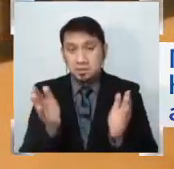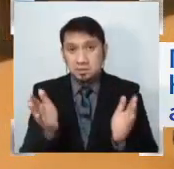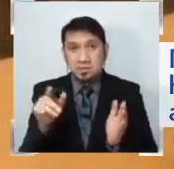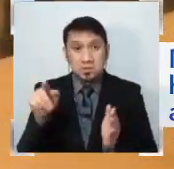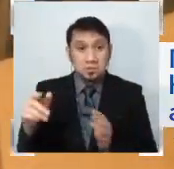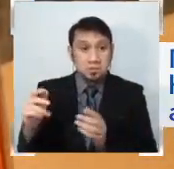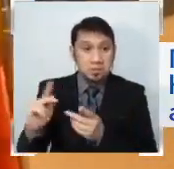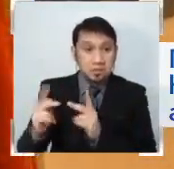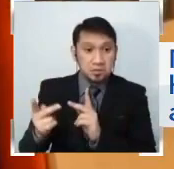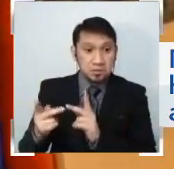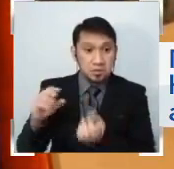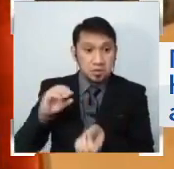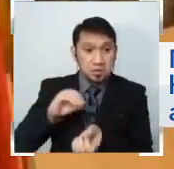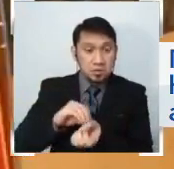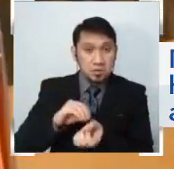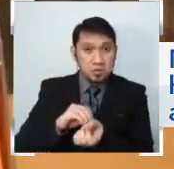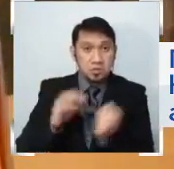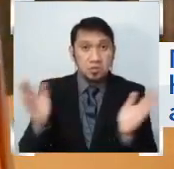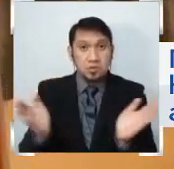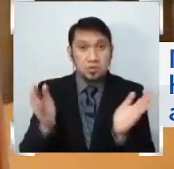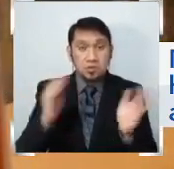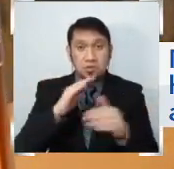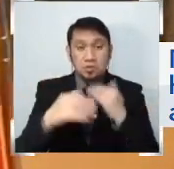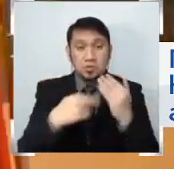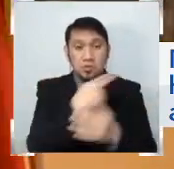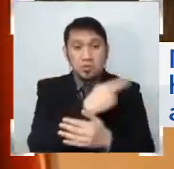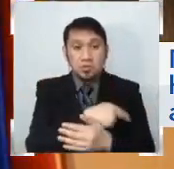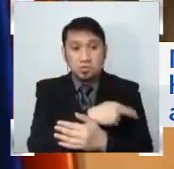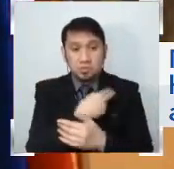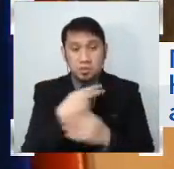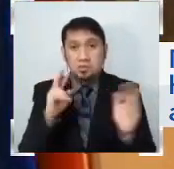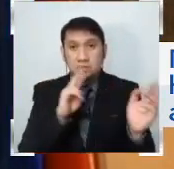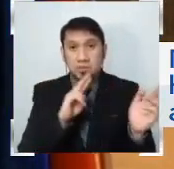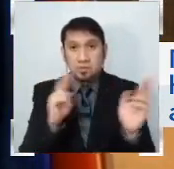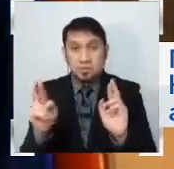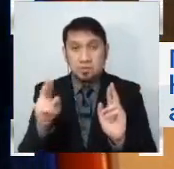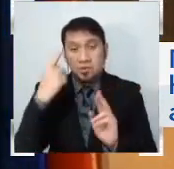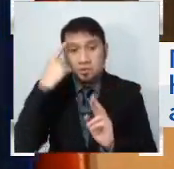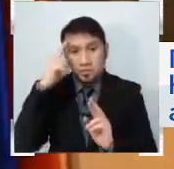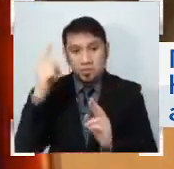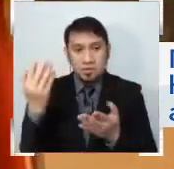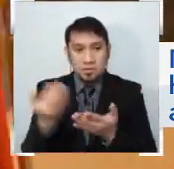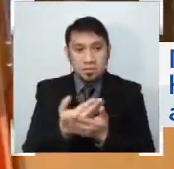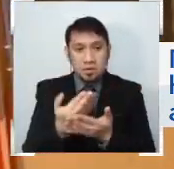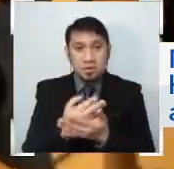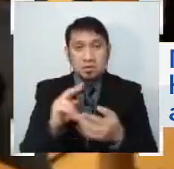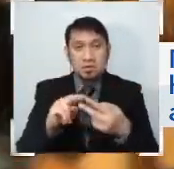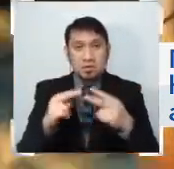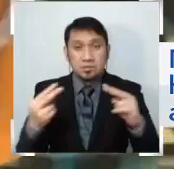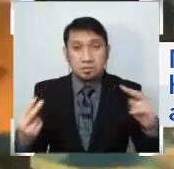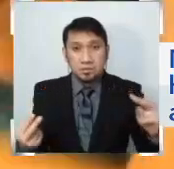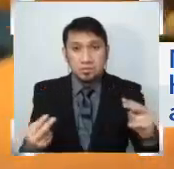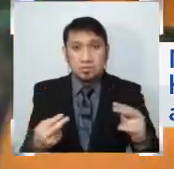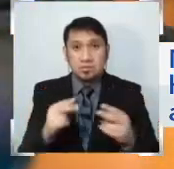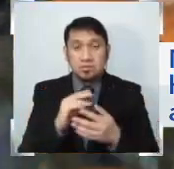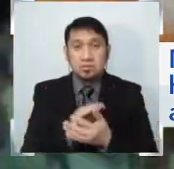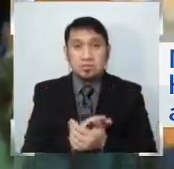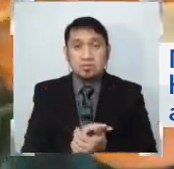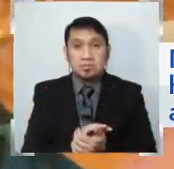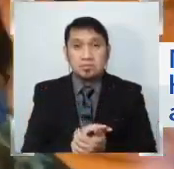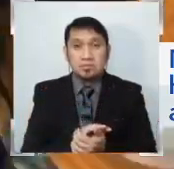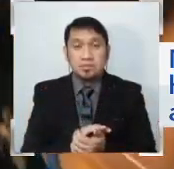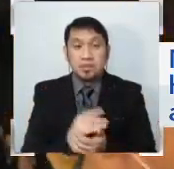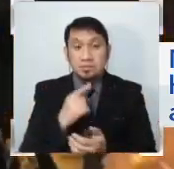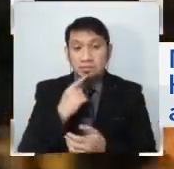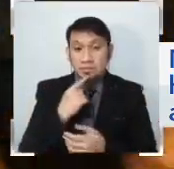lahat ng mga ospital sa bansa na maghanda para sa Omicron variant ng COVID-19. Ayon kay Moreno,